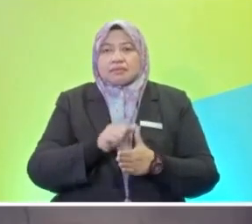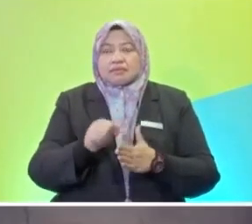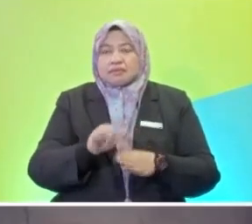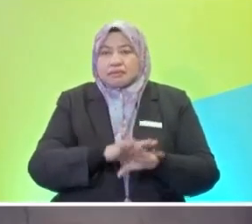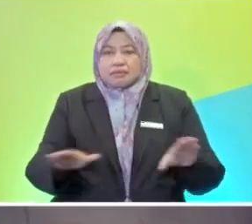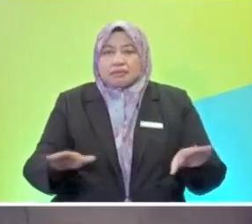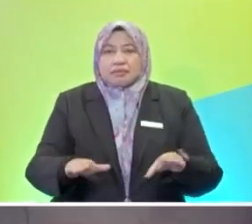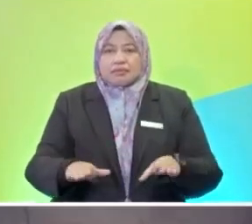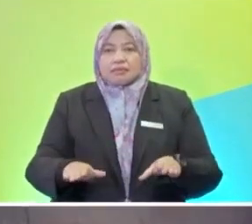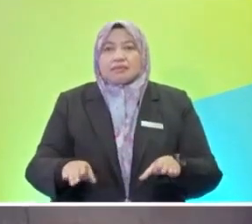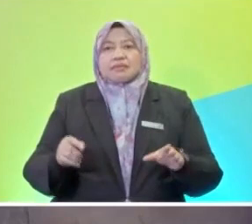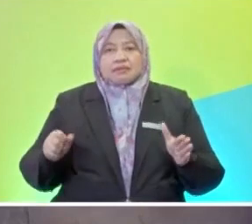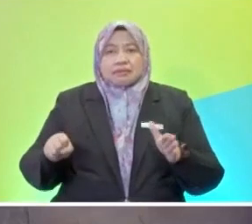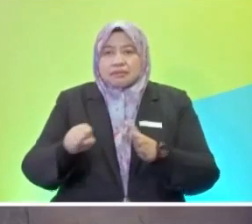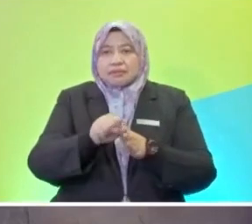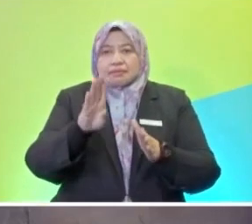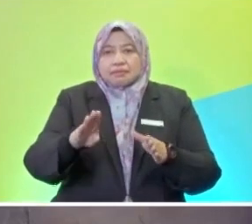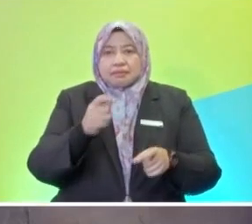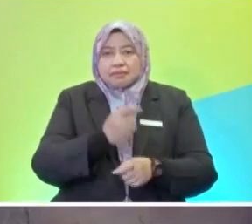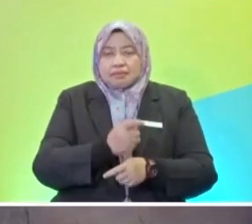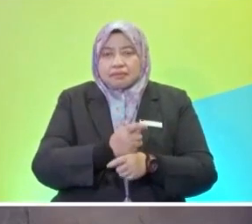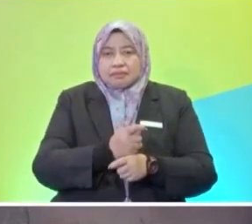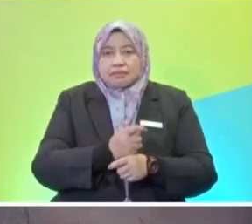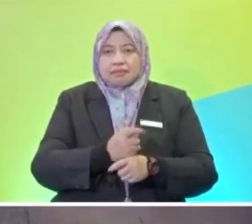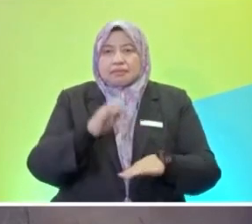bagian atas nih kita namakan